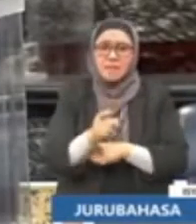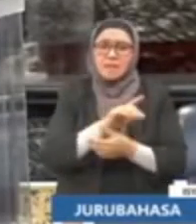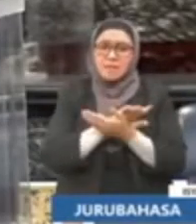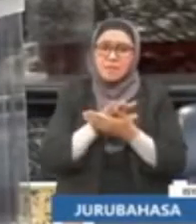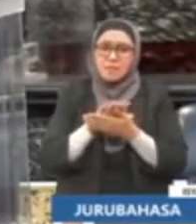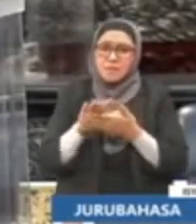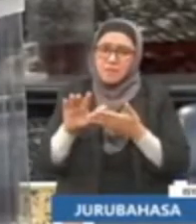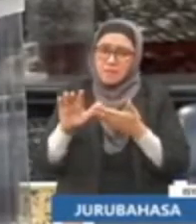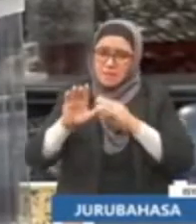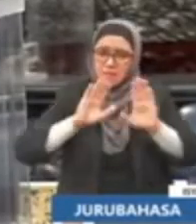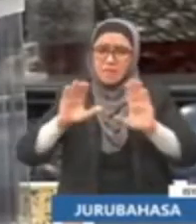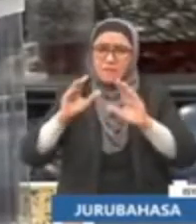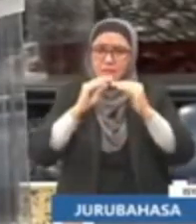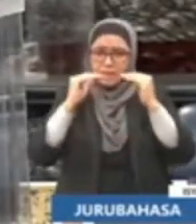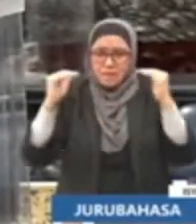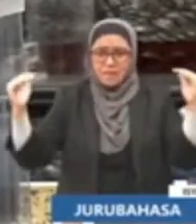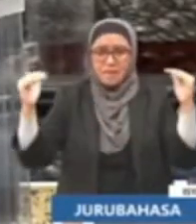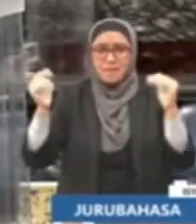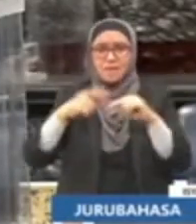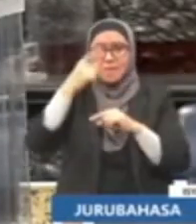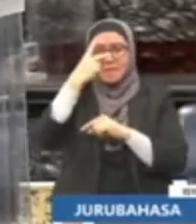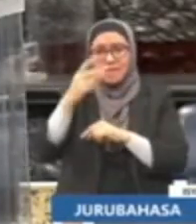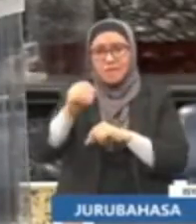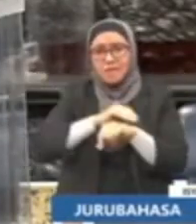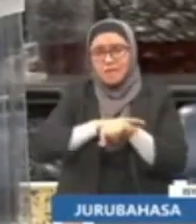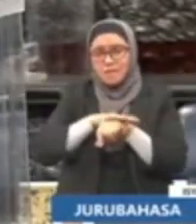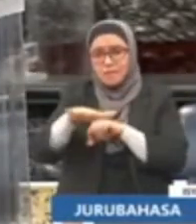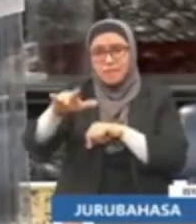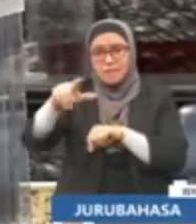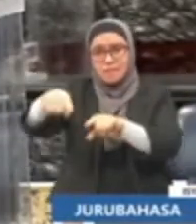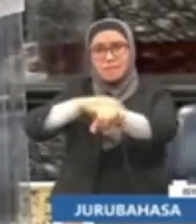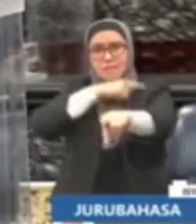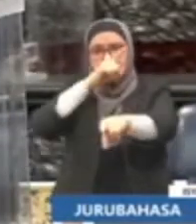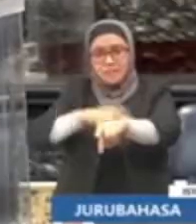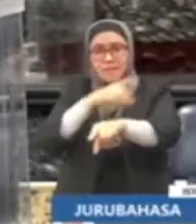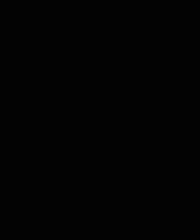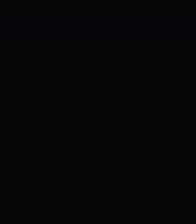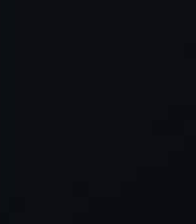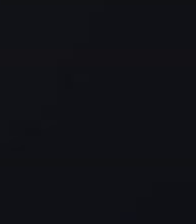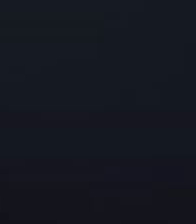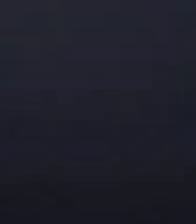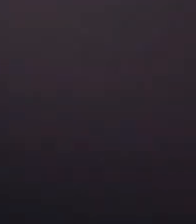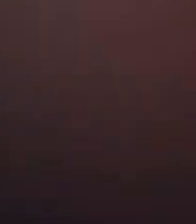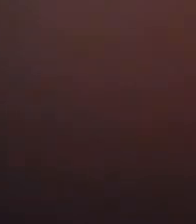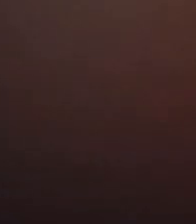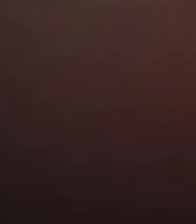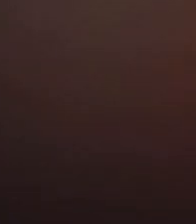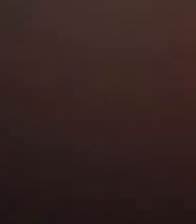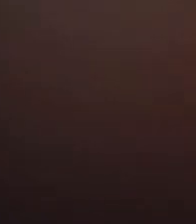kesan cangkeman sepanjang sadap berbagai faktor dan pihak yang berkepentingan B